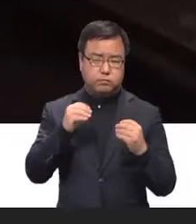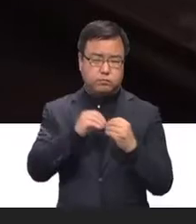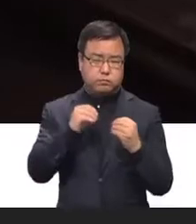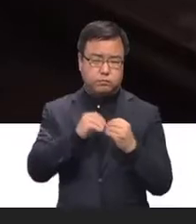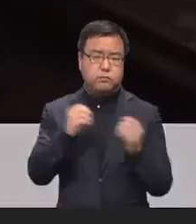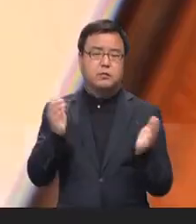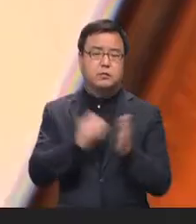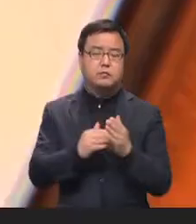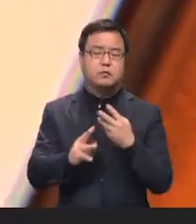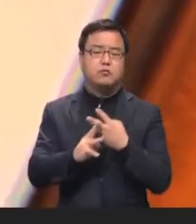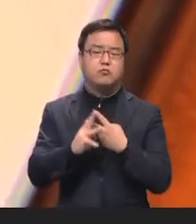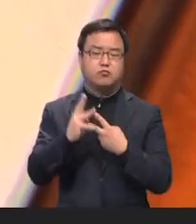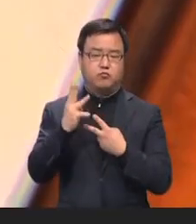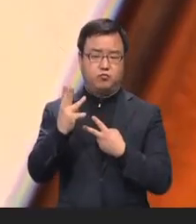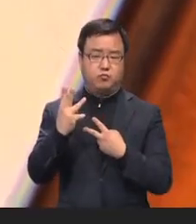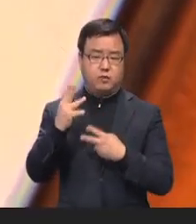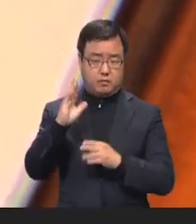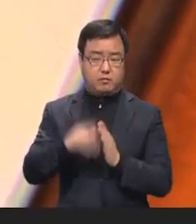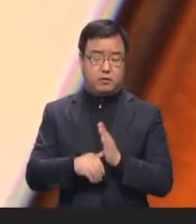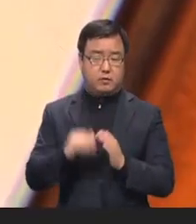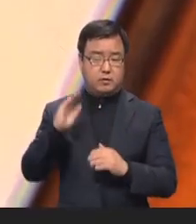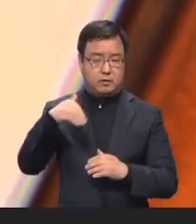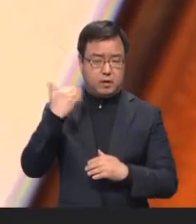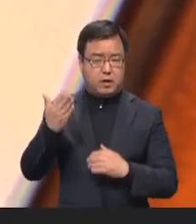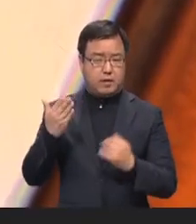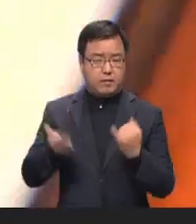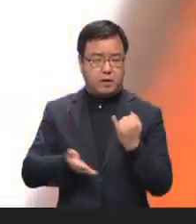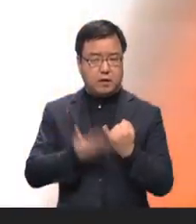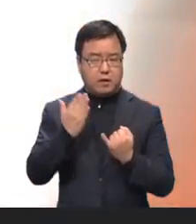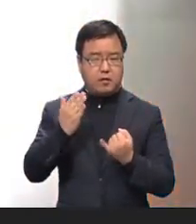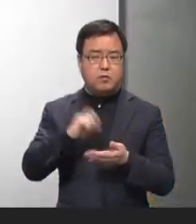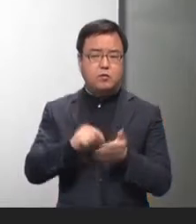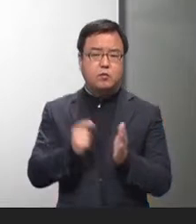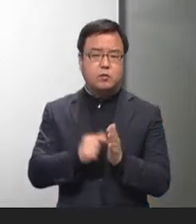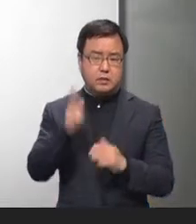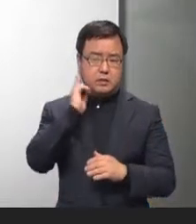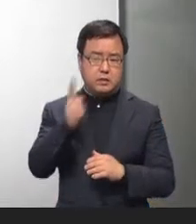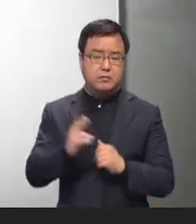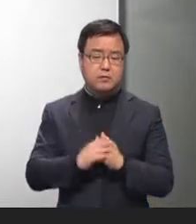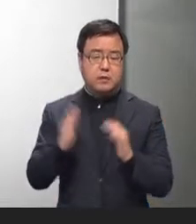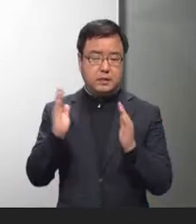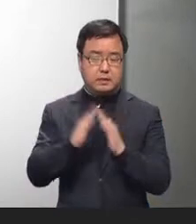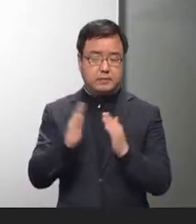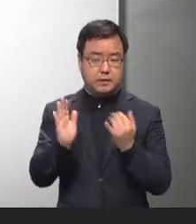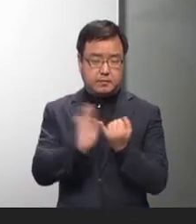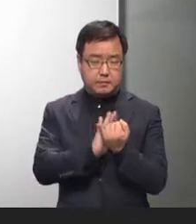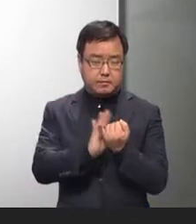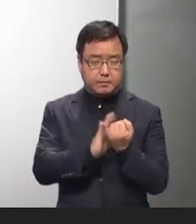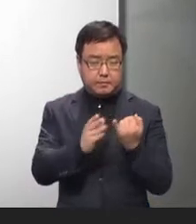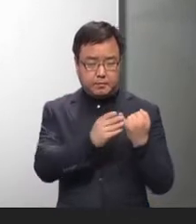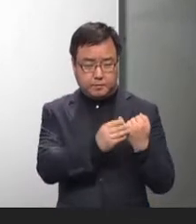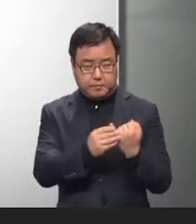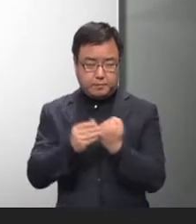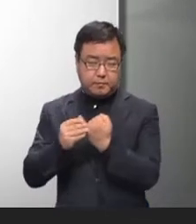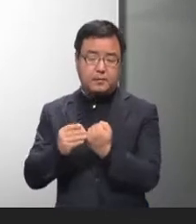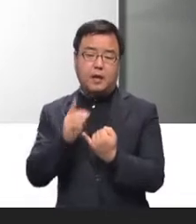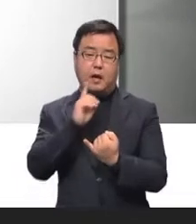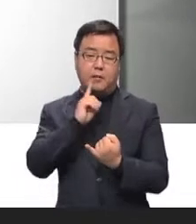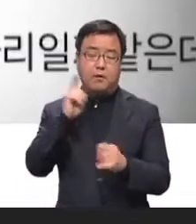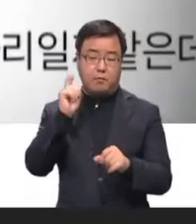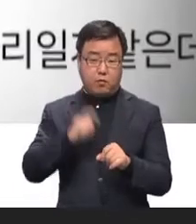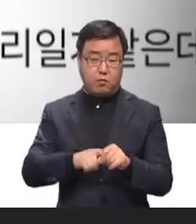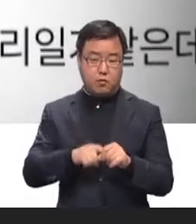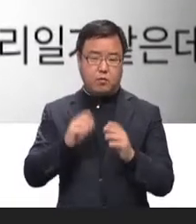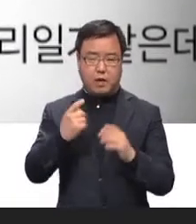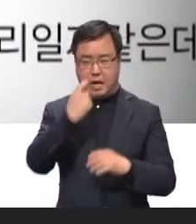그때 이우 추행 수인 점점 높아졌습니다 집에 데려다 준다는 명목으로 학원이 끝나는 시간에 맞춰